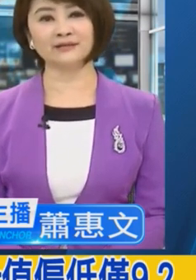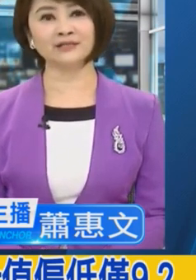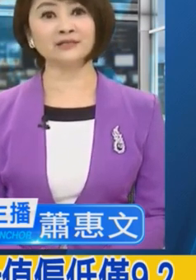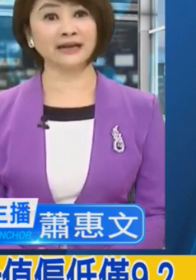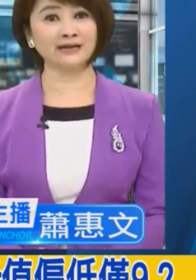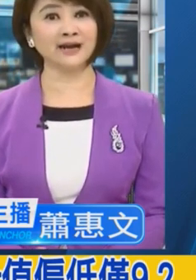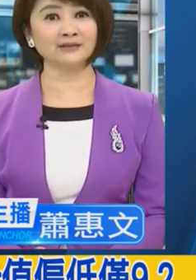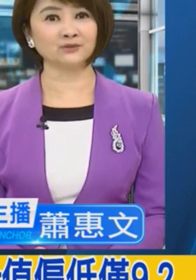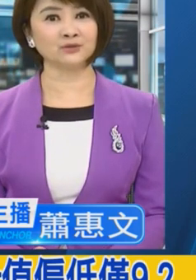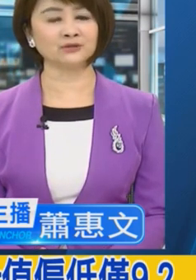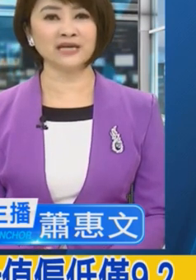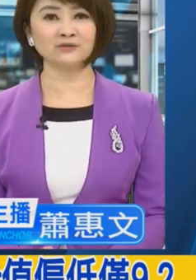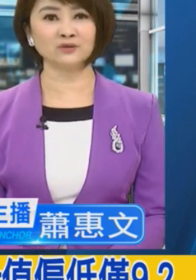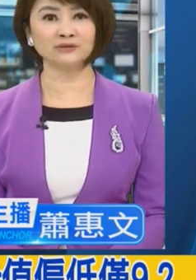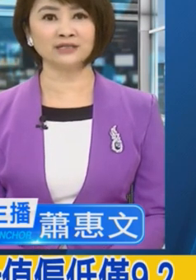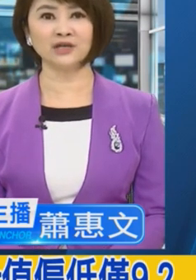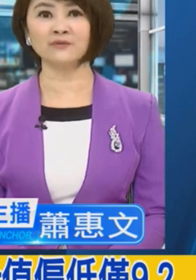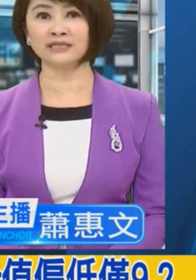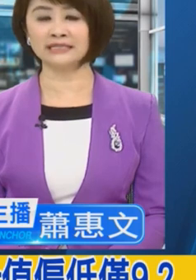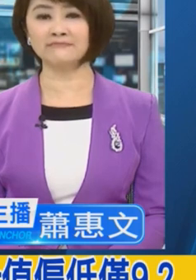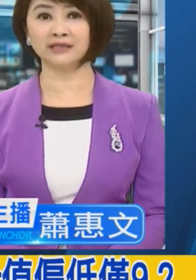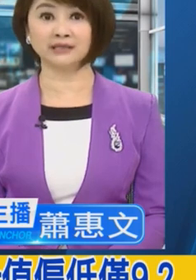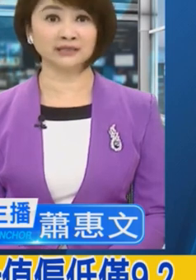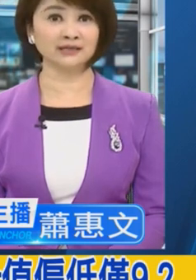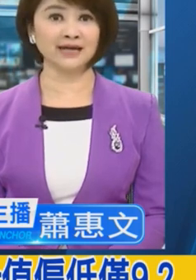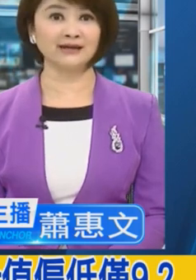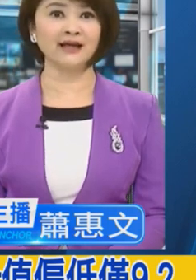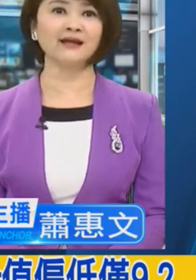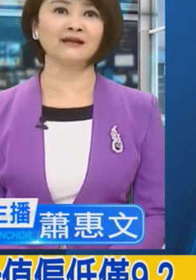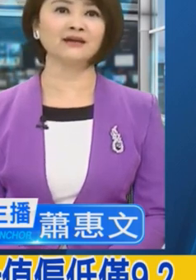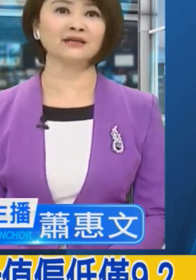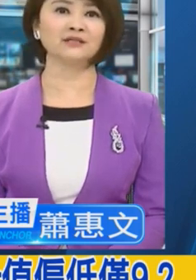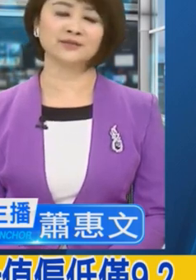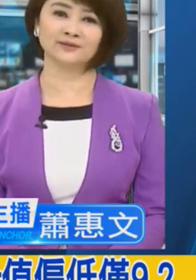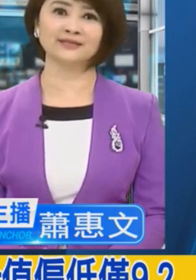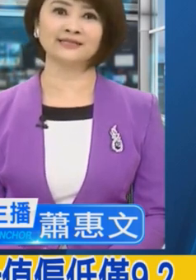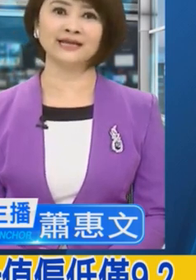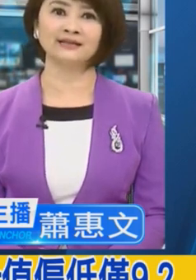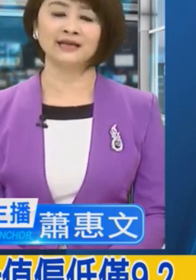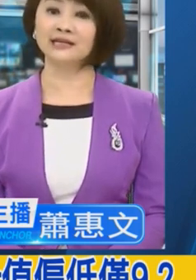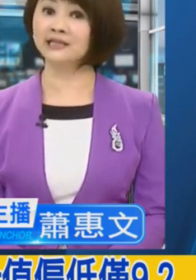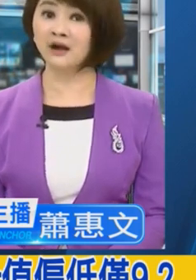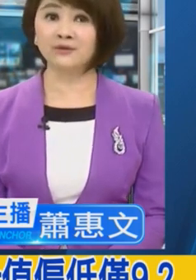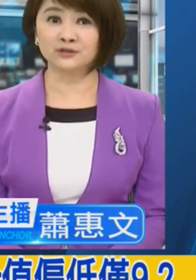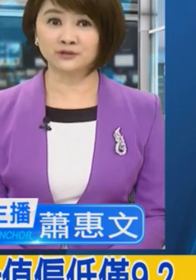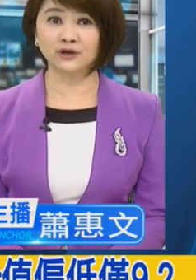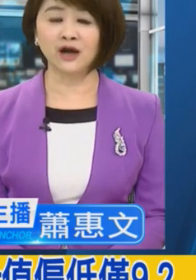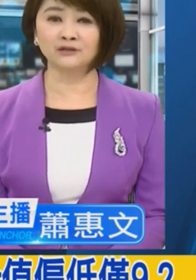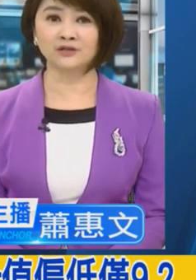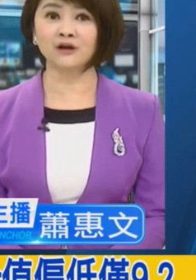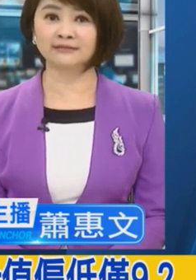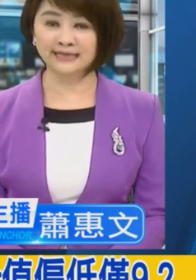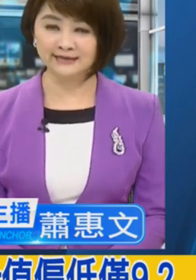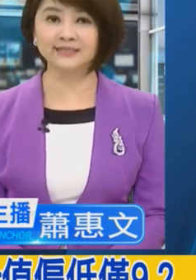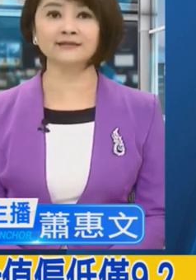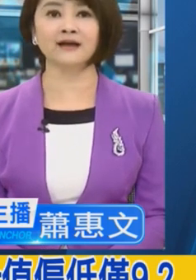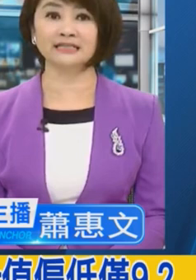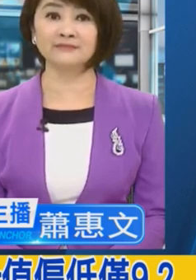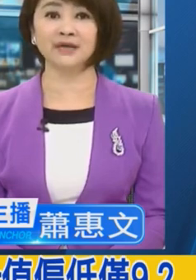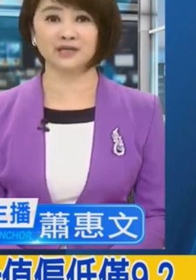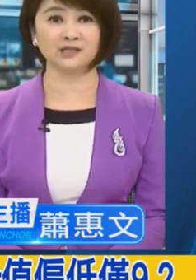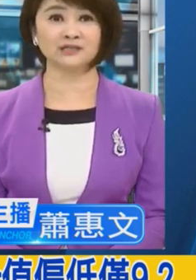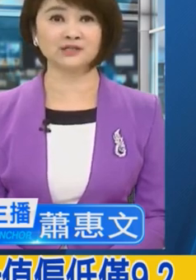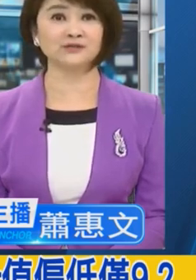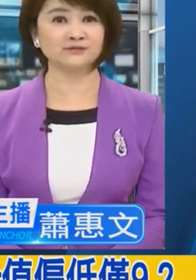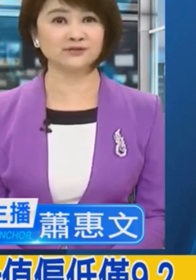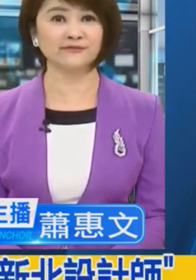游览车感染链中的这一位新北的个案案20913，他在2月19号的时候曾经到